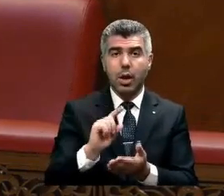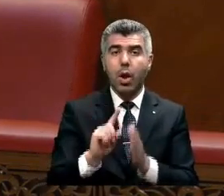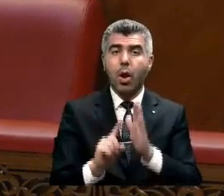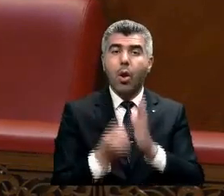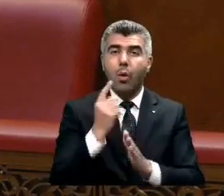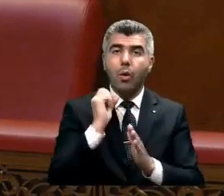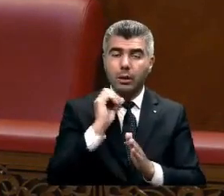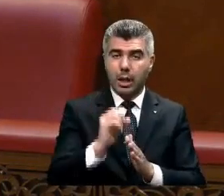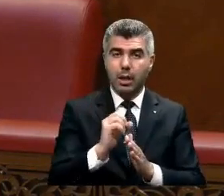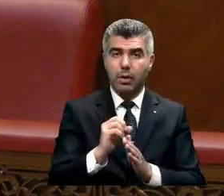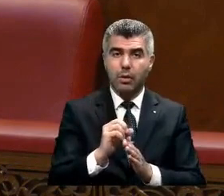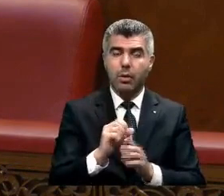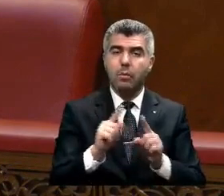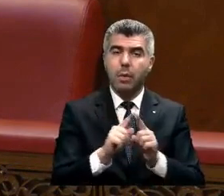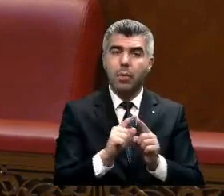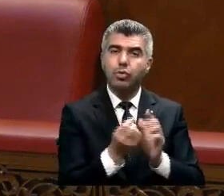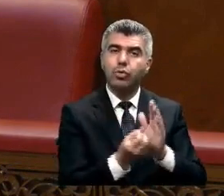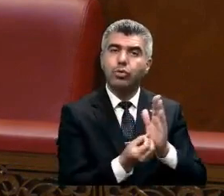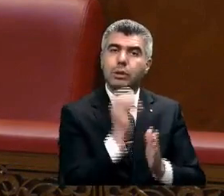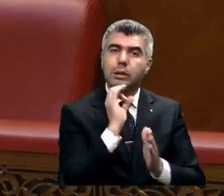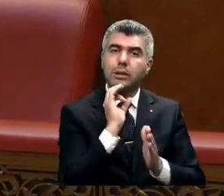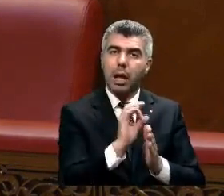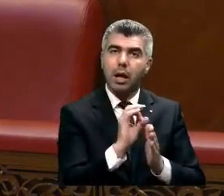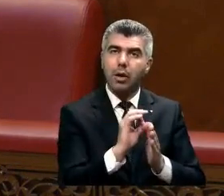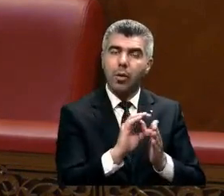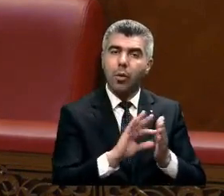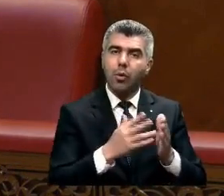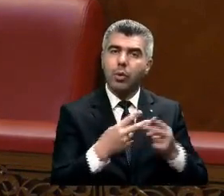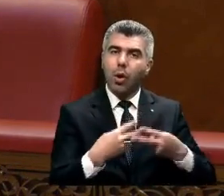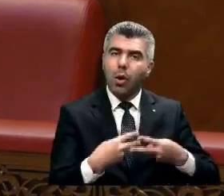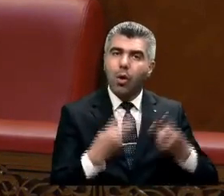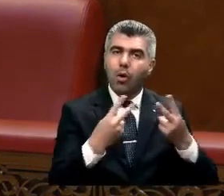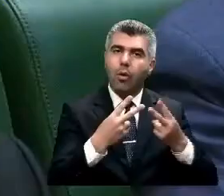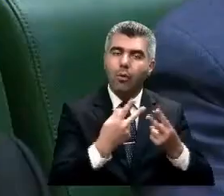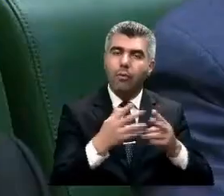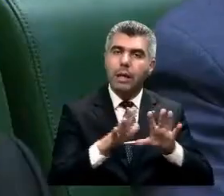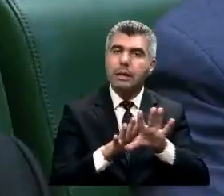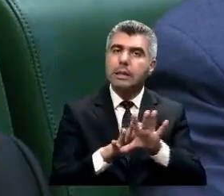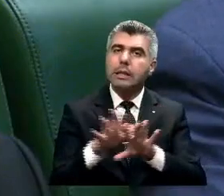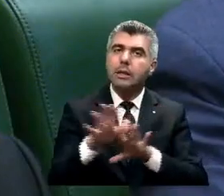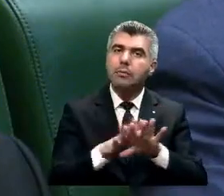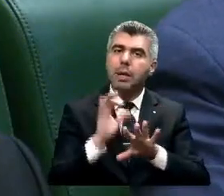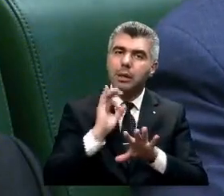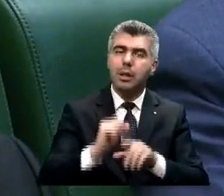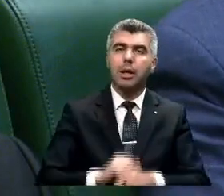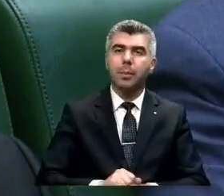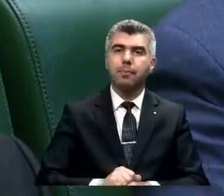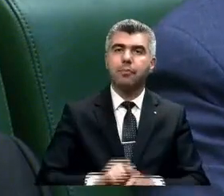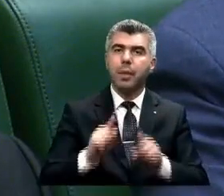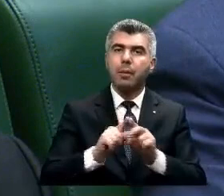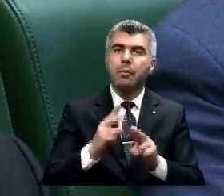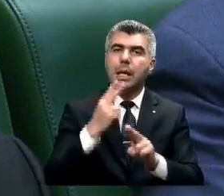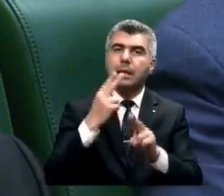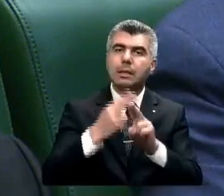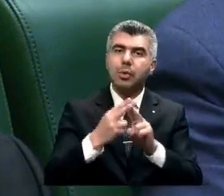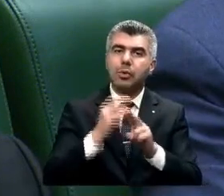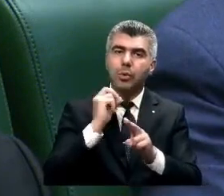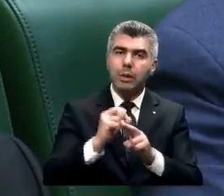تطبيق منهجيه علميه او تطبيق المنهجيه العلميه للتدبير لتتعرف باسم